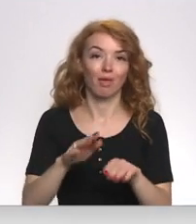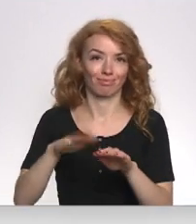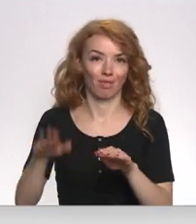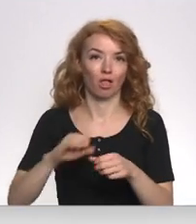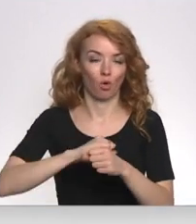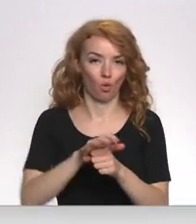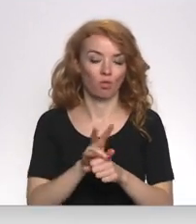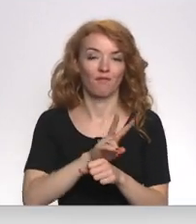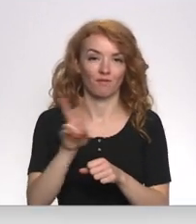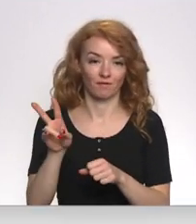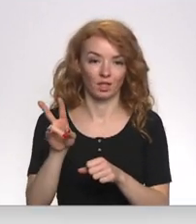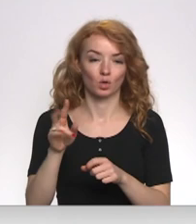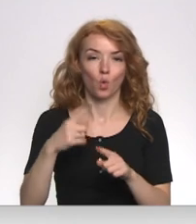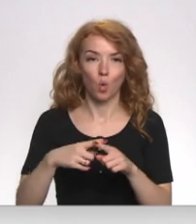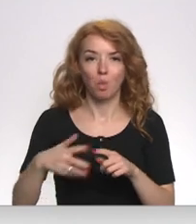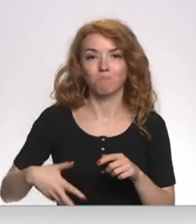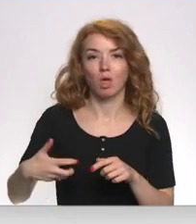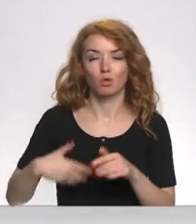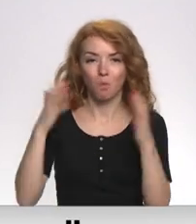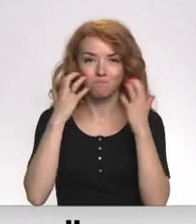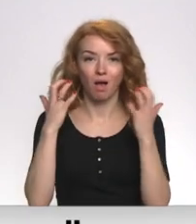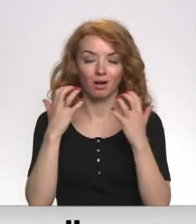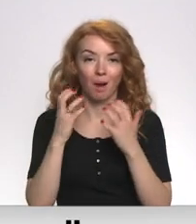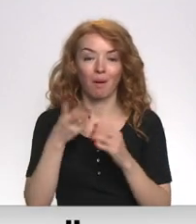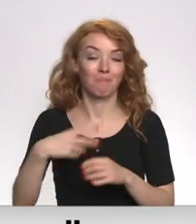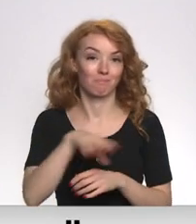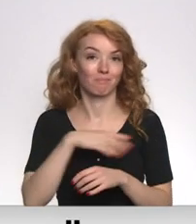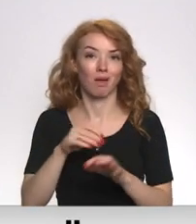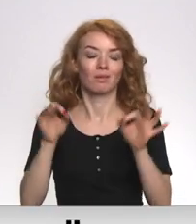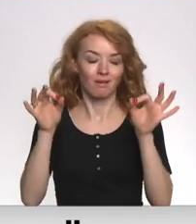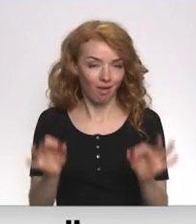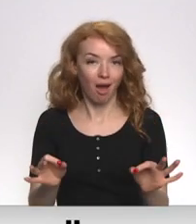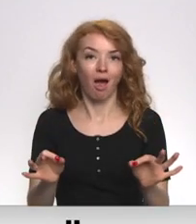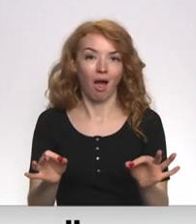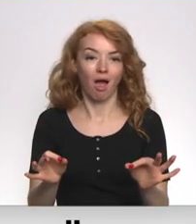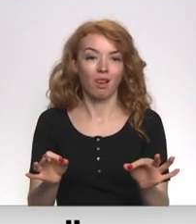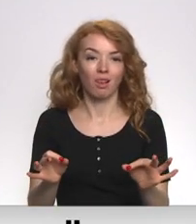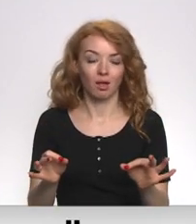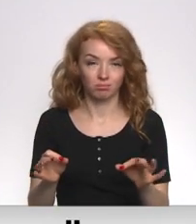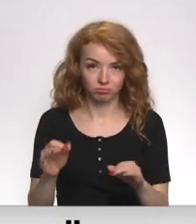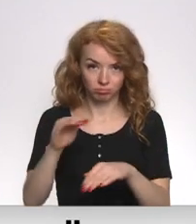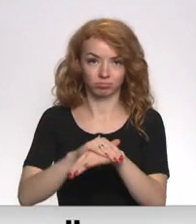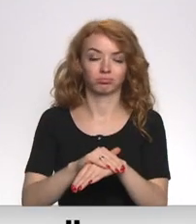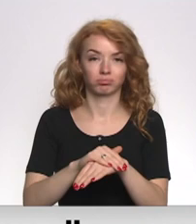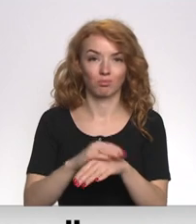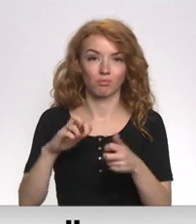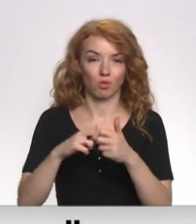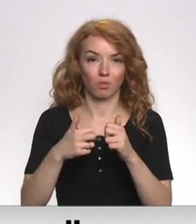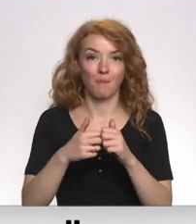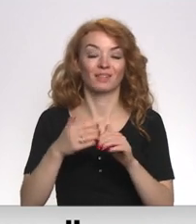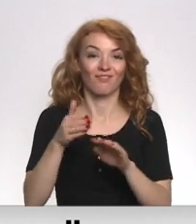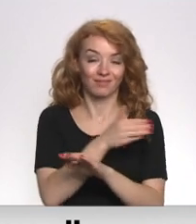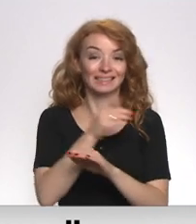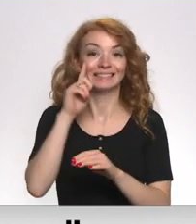vienas puses un arī pērtiķu bakām no otras puses, ka mēs ļoti reāli sastapāmies ar to, ko mēs teorētiski